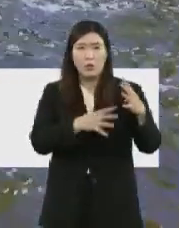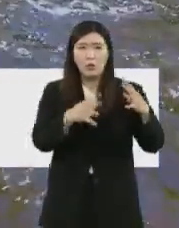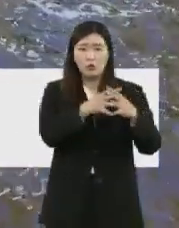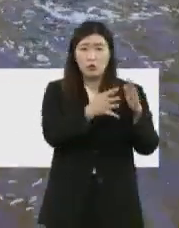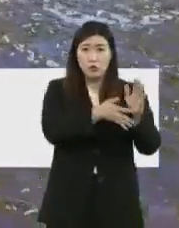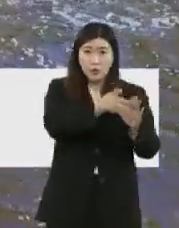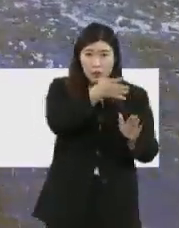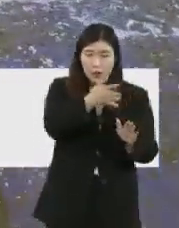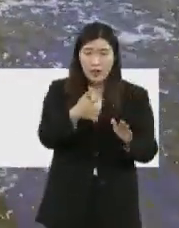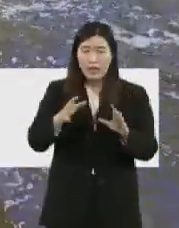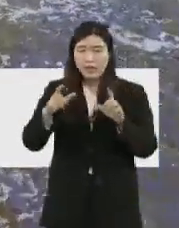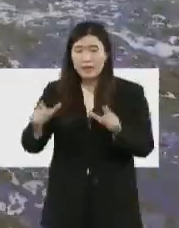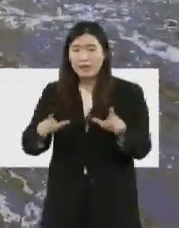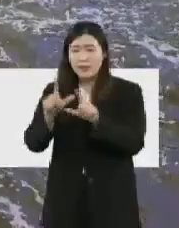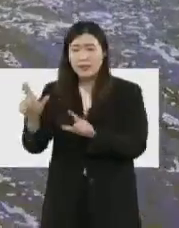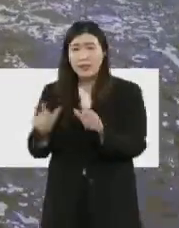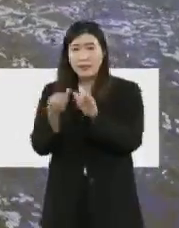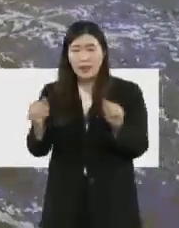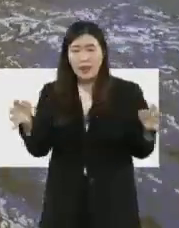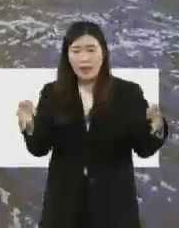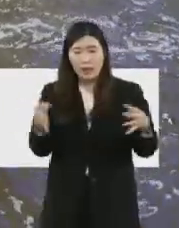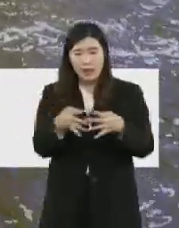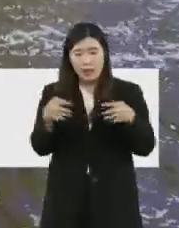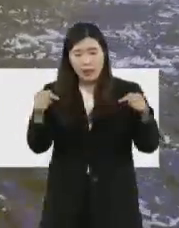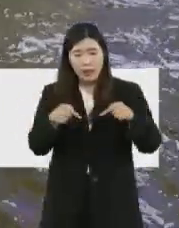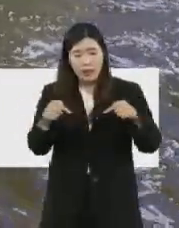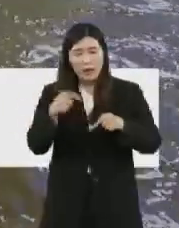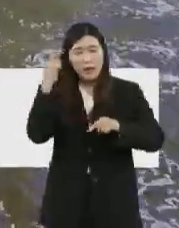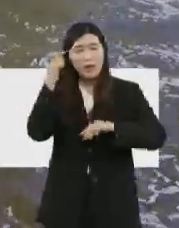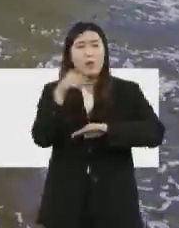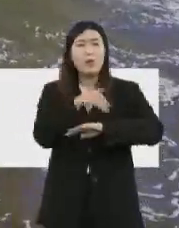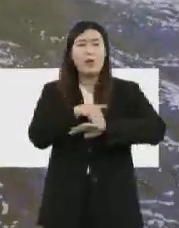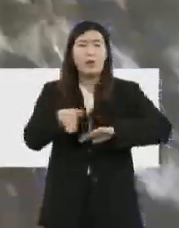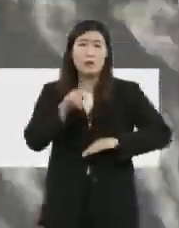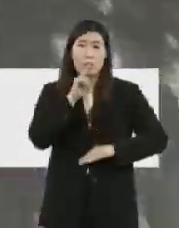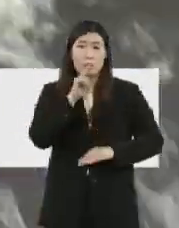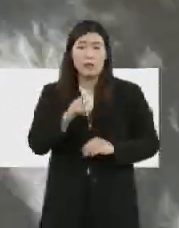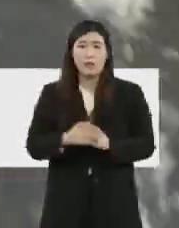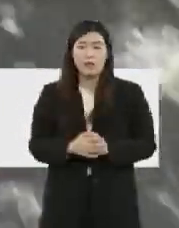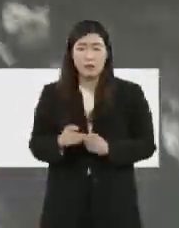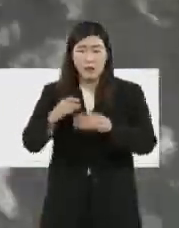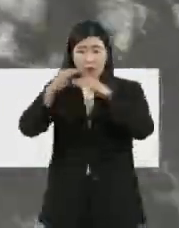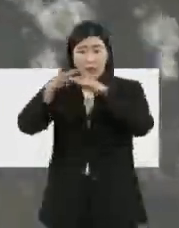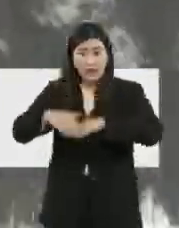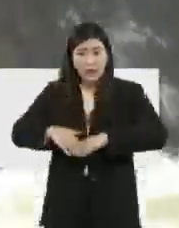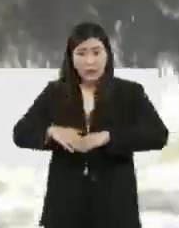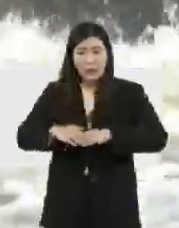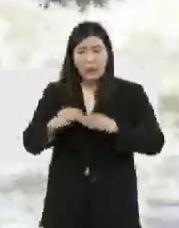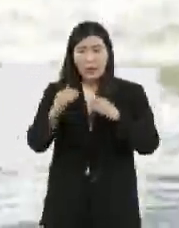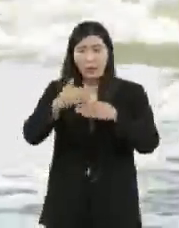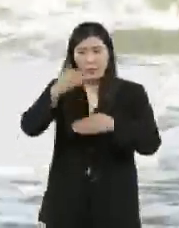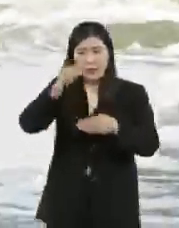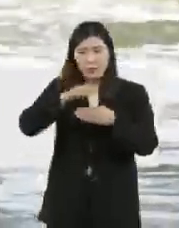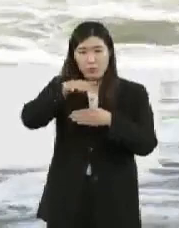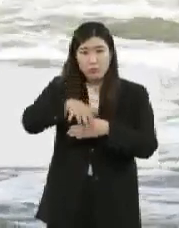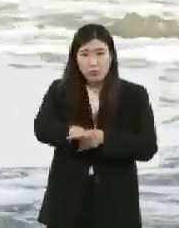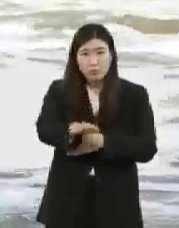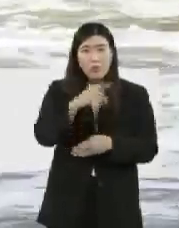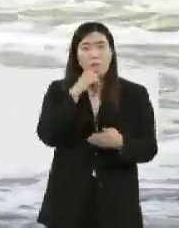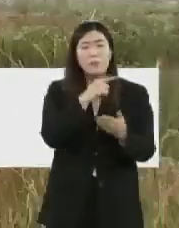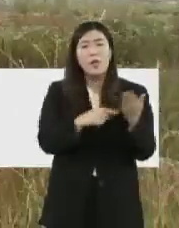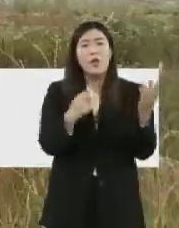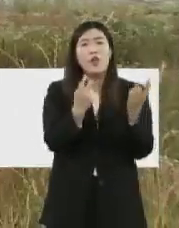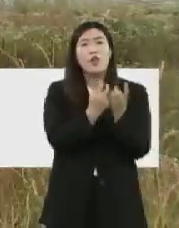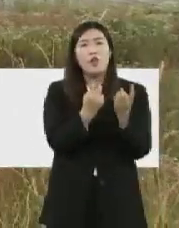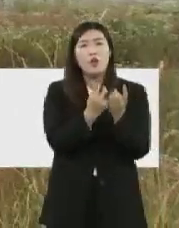보아 합리적으로 처리하겠다 고 밝혔습니다 공주시는 공주 부분에 죄와 상시 개방 시 우려되는 비의 방지와